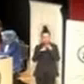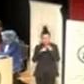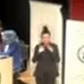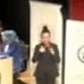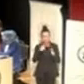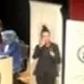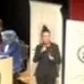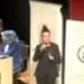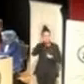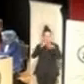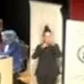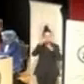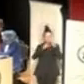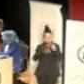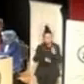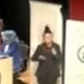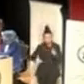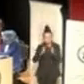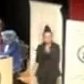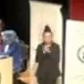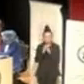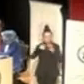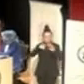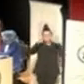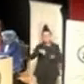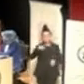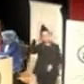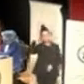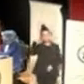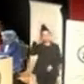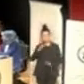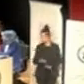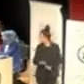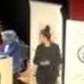kitaplarıyla başlamayı tercih ettik. Çünkü